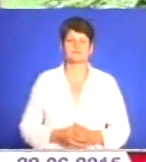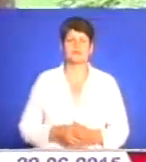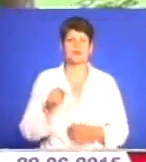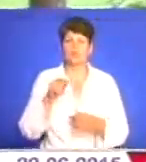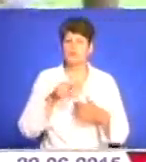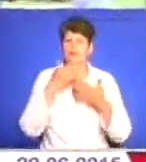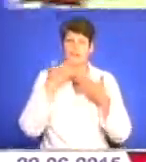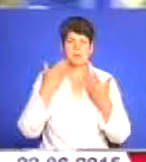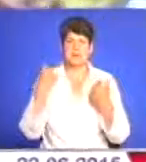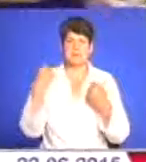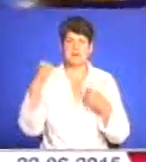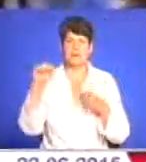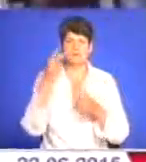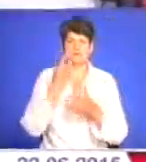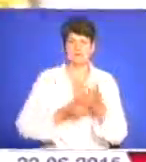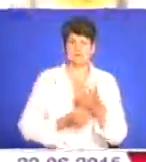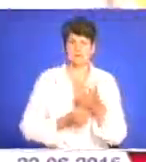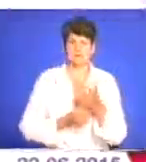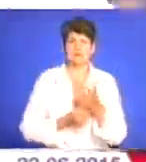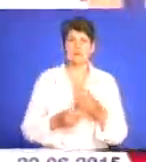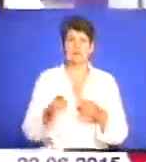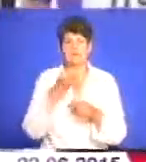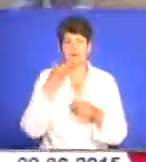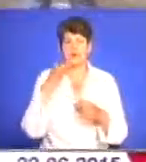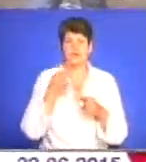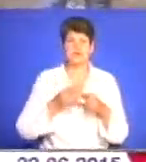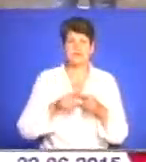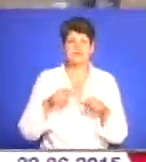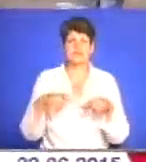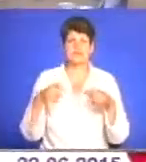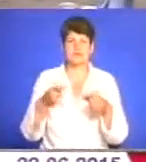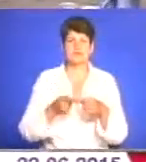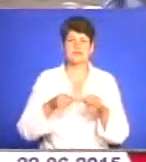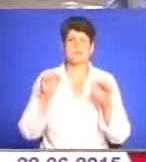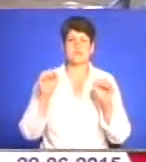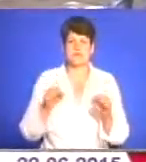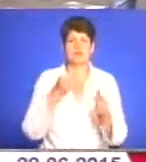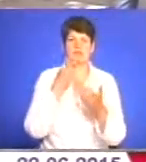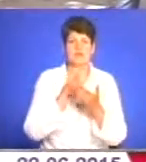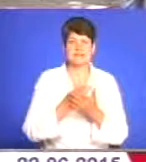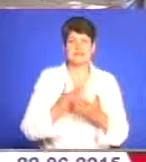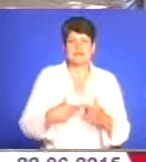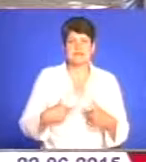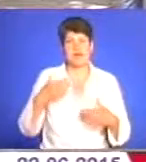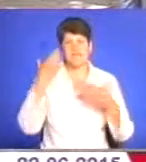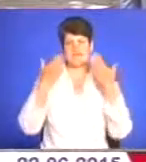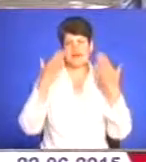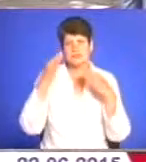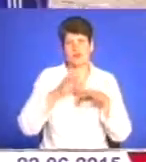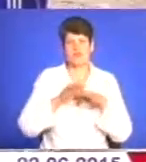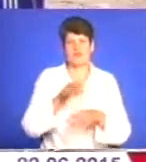немає переможців і переможених, адже для багатьох такий забіг – це можливість показати себе і весело провести